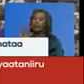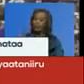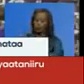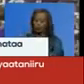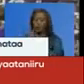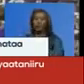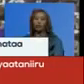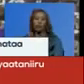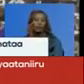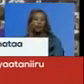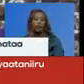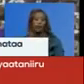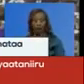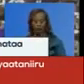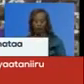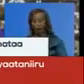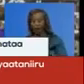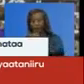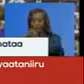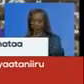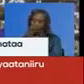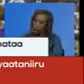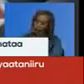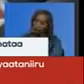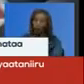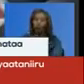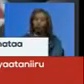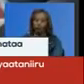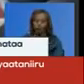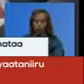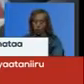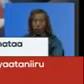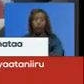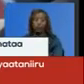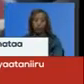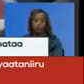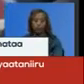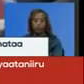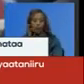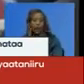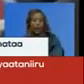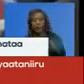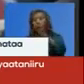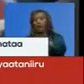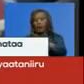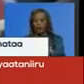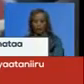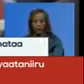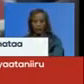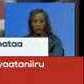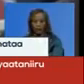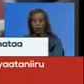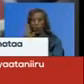ከ1983 ዓ.ም ጀምሮ የኢህአዴግ አባልና አመራር በመሆን ያገለገሉ ሲሆን በአሁኑ ጊዜ የኢህአዴግ ሊቀመንበር፣